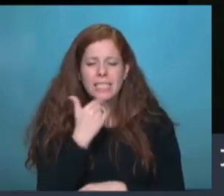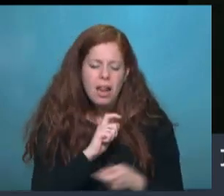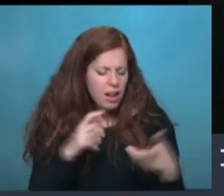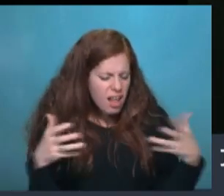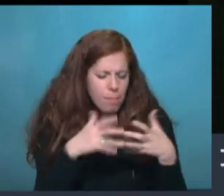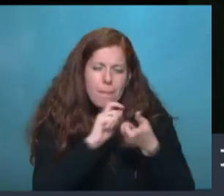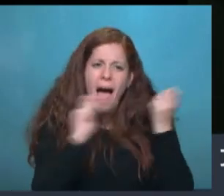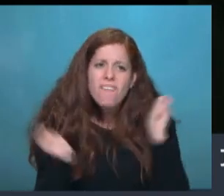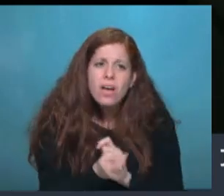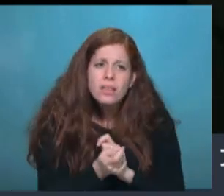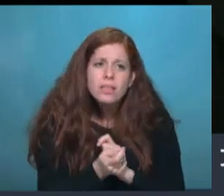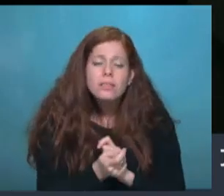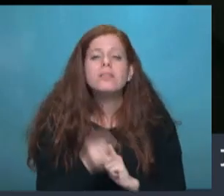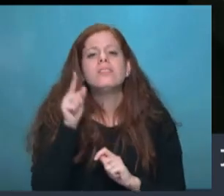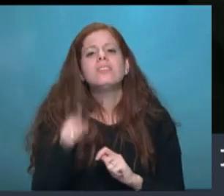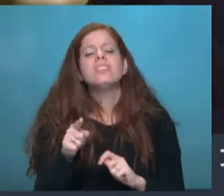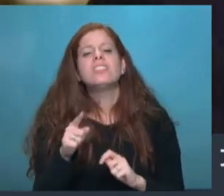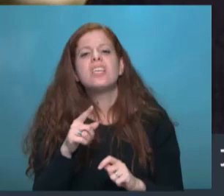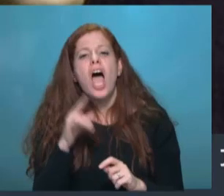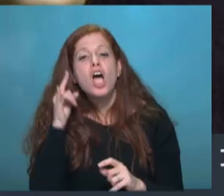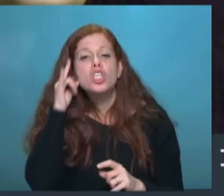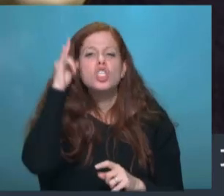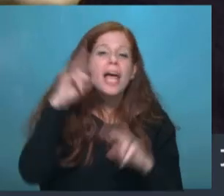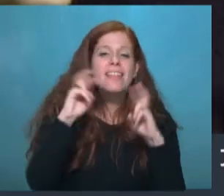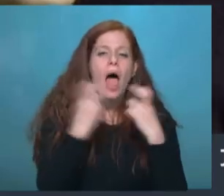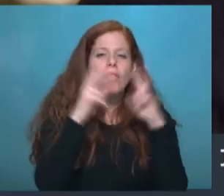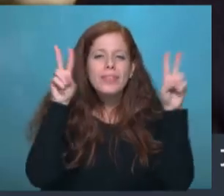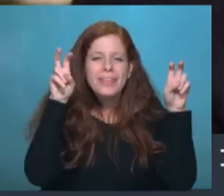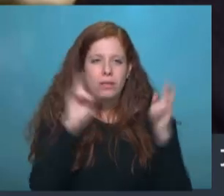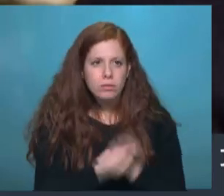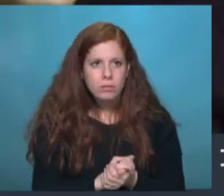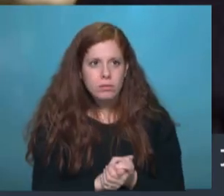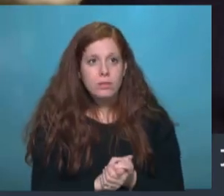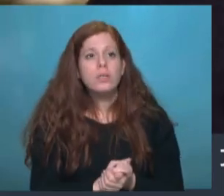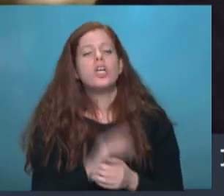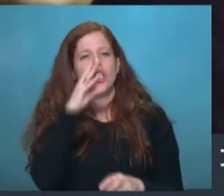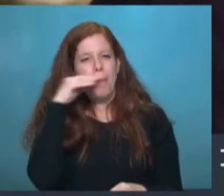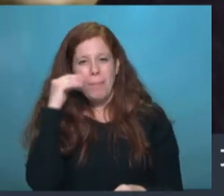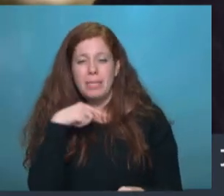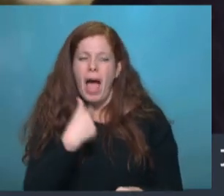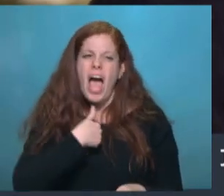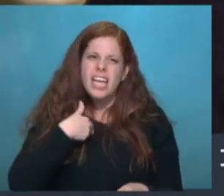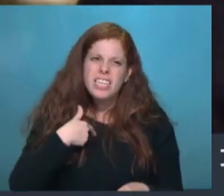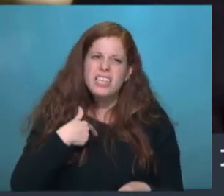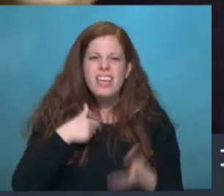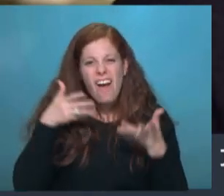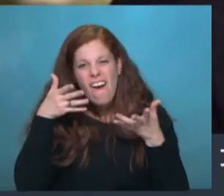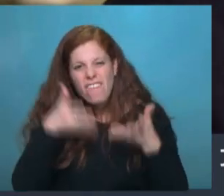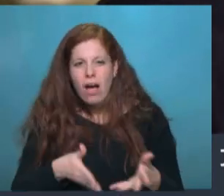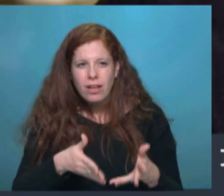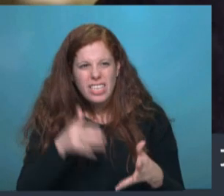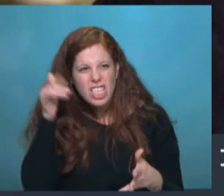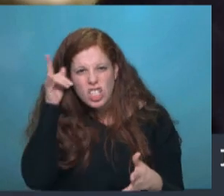חברתי, זהו השד הדתי. כשאמיר פרץ הגיע ואמר, אני קברתי את השד הדתי,